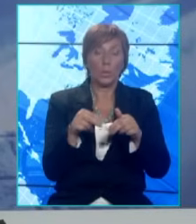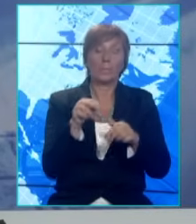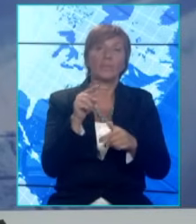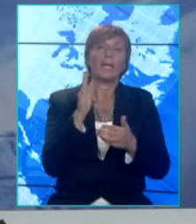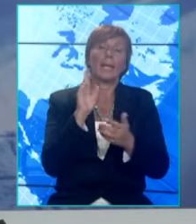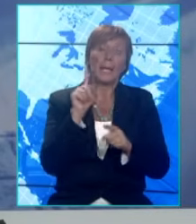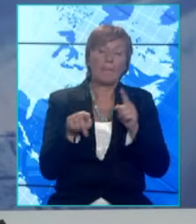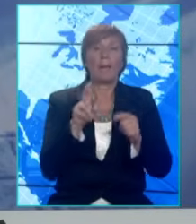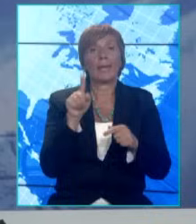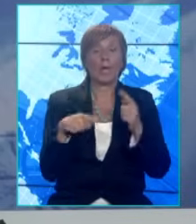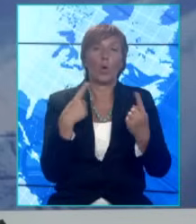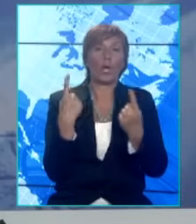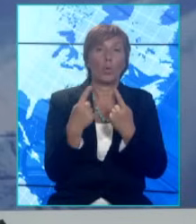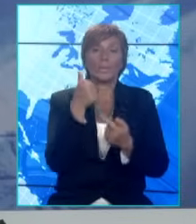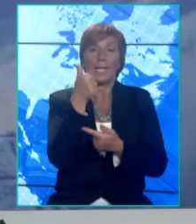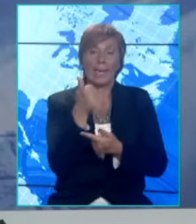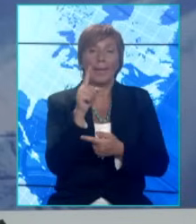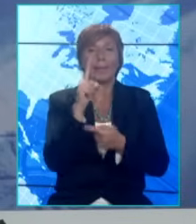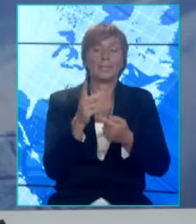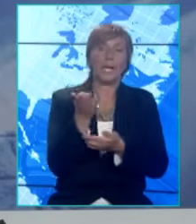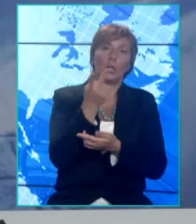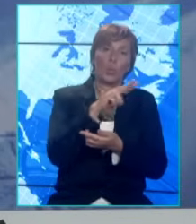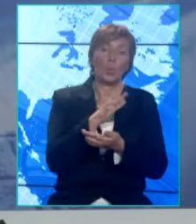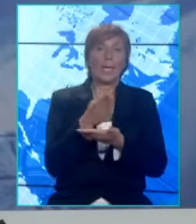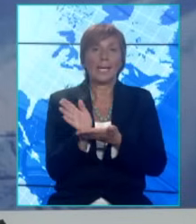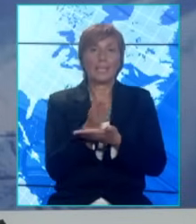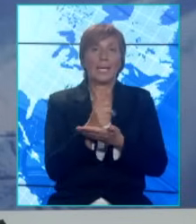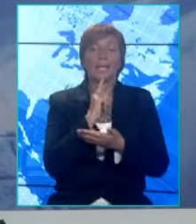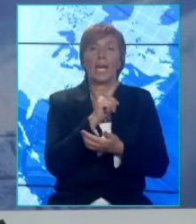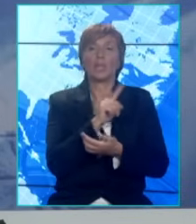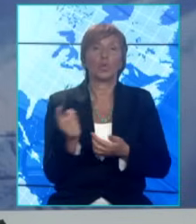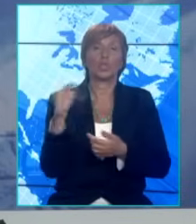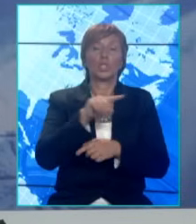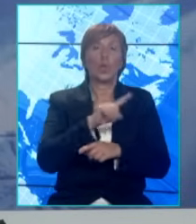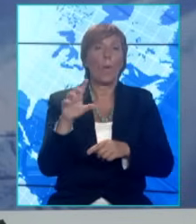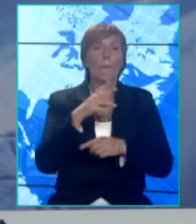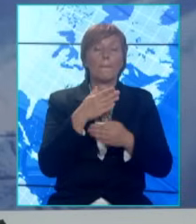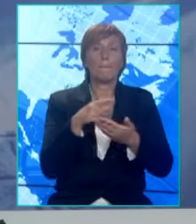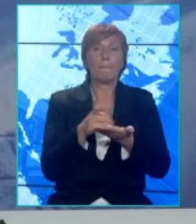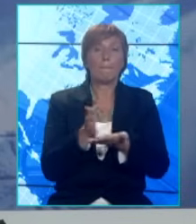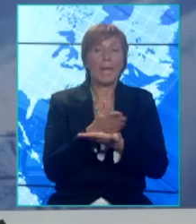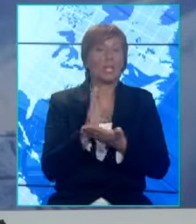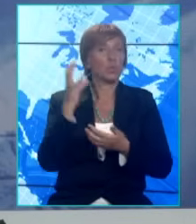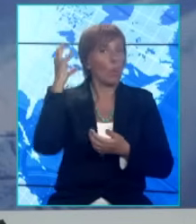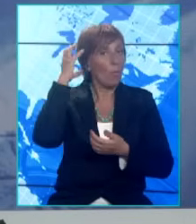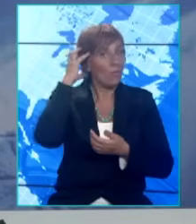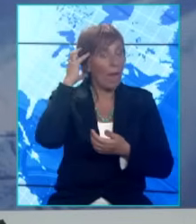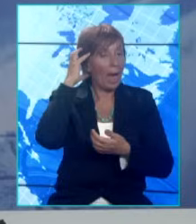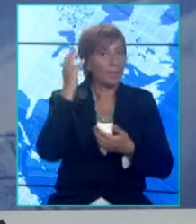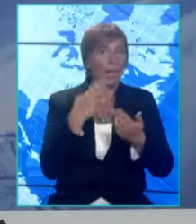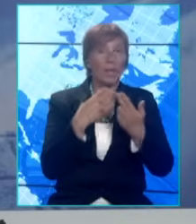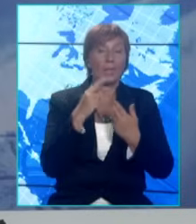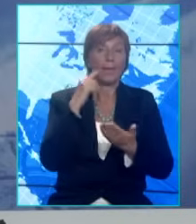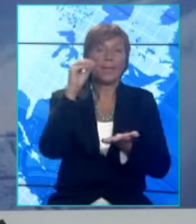par uvjeta kako sa jedne, tako i sa druge strane da dođe do međuvladine konferencije i tog datuma od